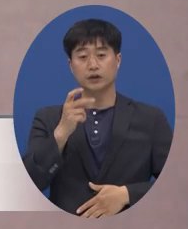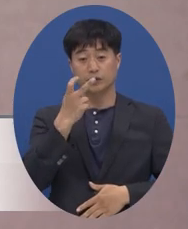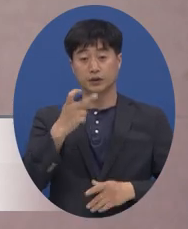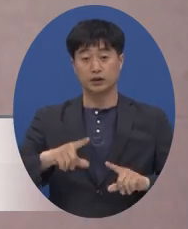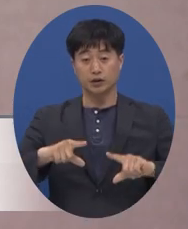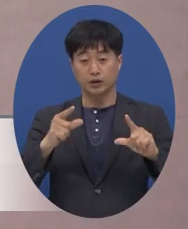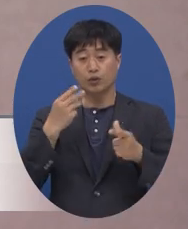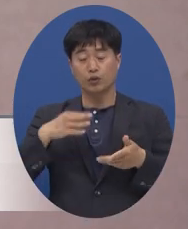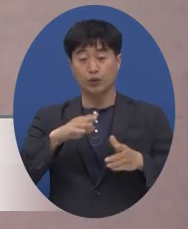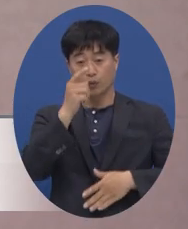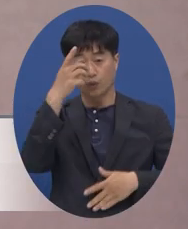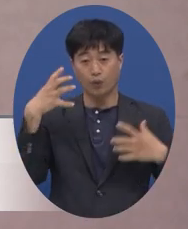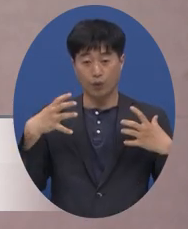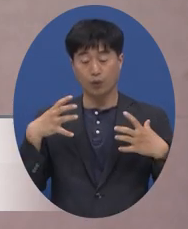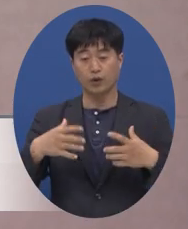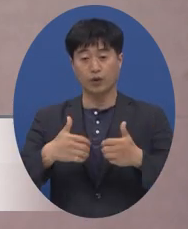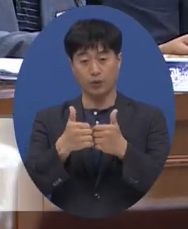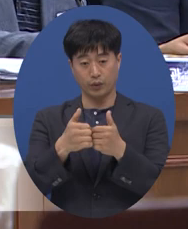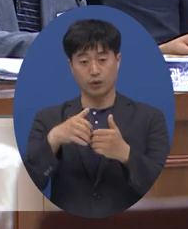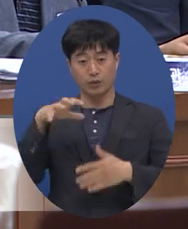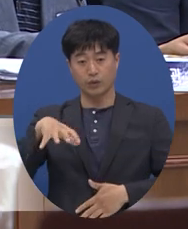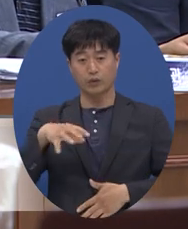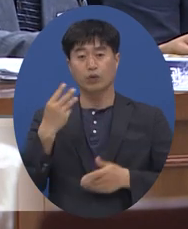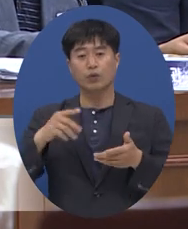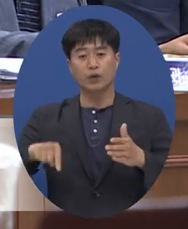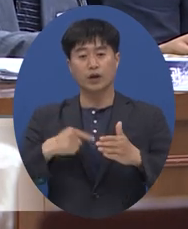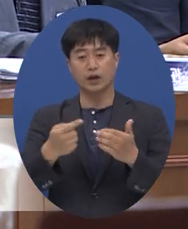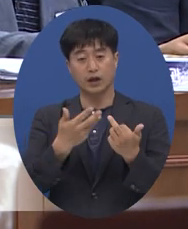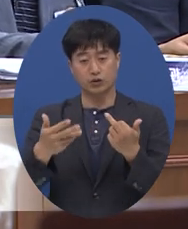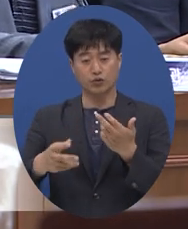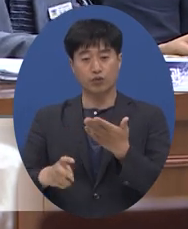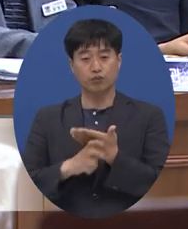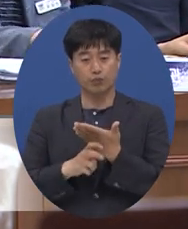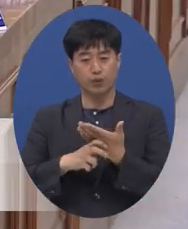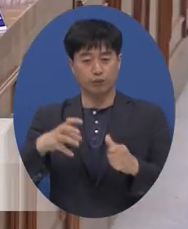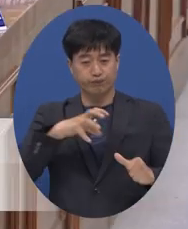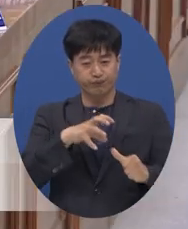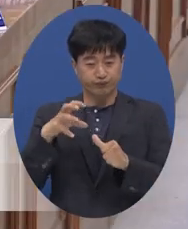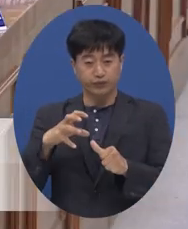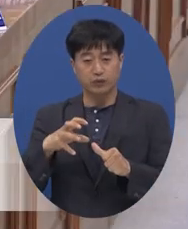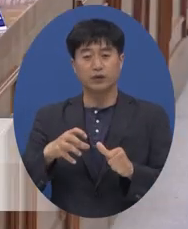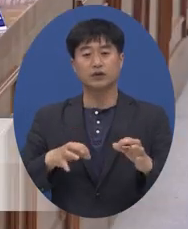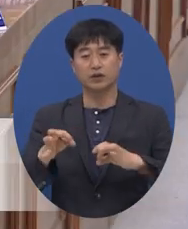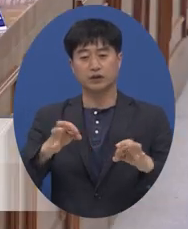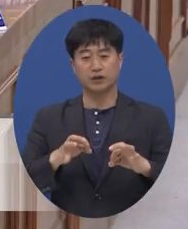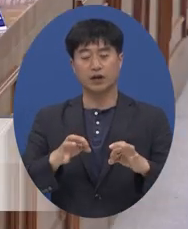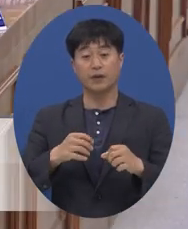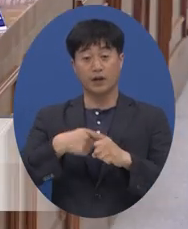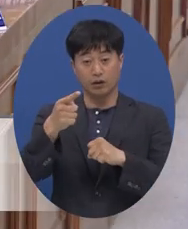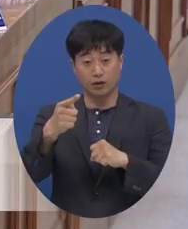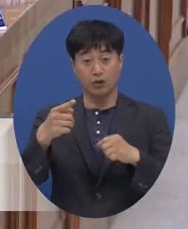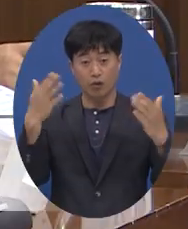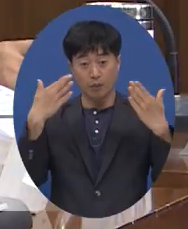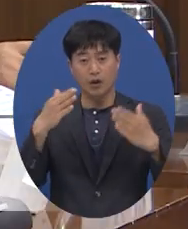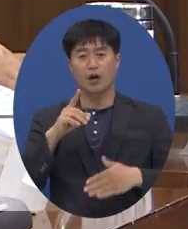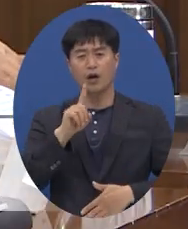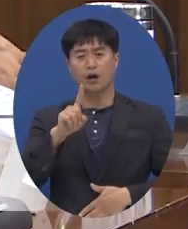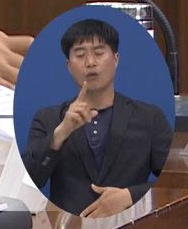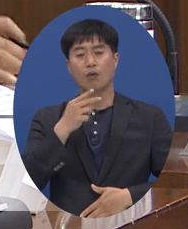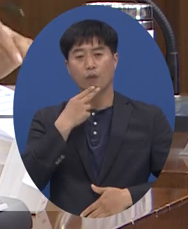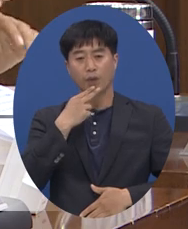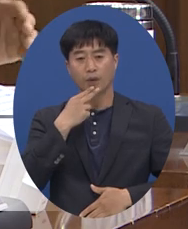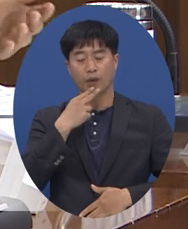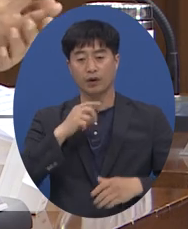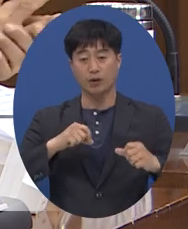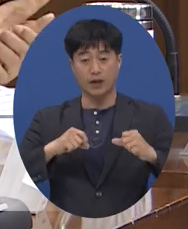10일 경기도청에서 열린 확대 간부 회의에서 도내 하천을 불법 점유하고 영업하는 행위가 내년 여름에는 한 곳도 없도록 해야